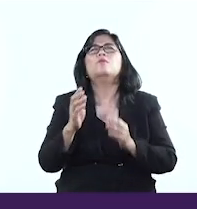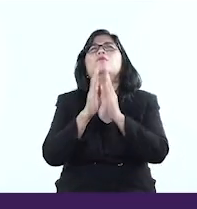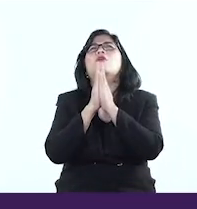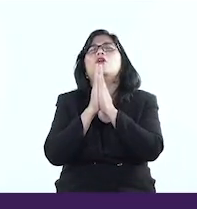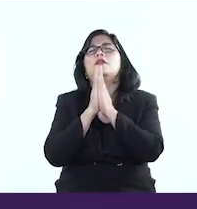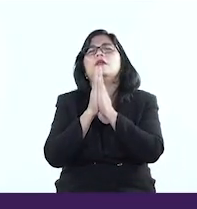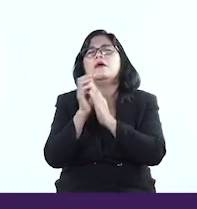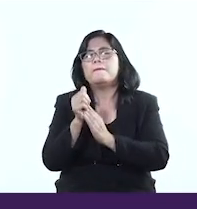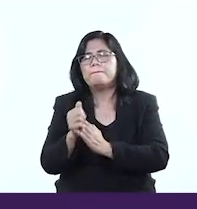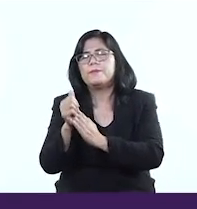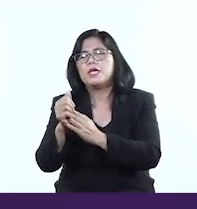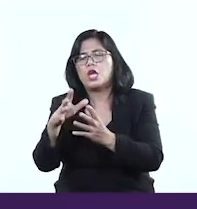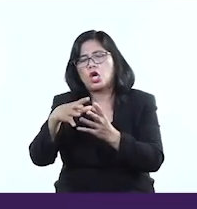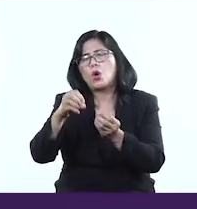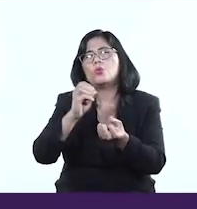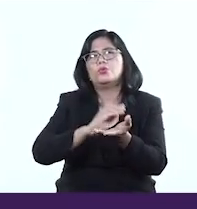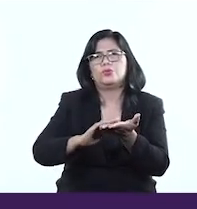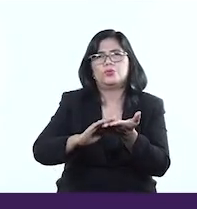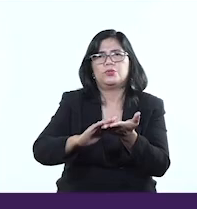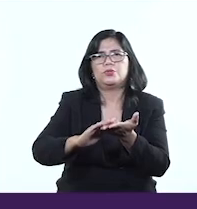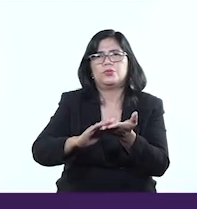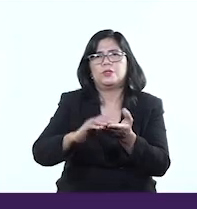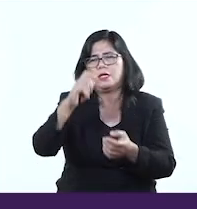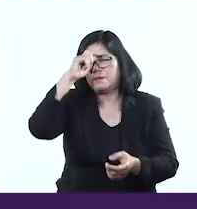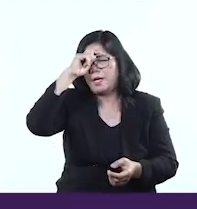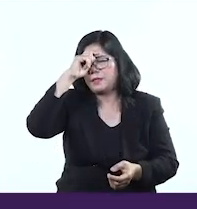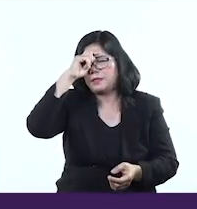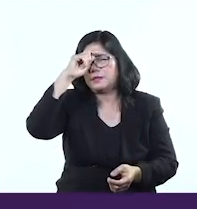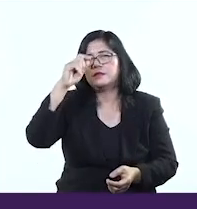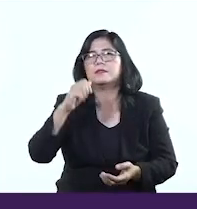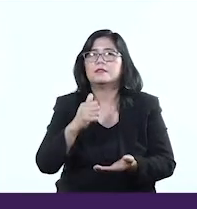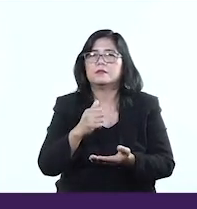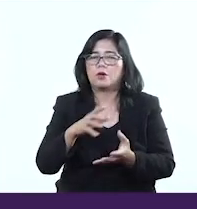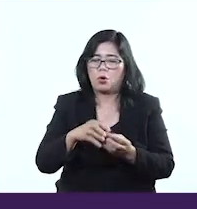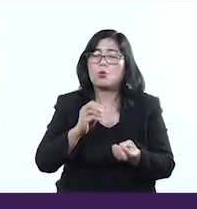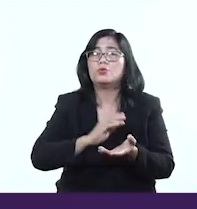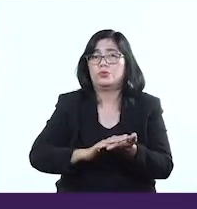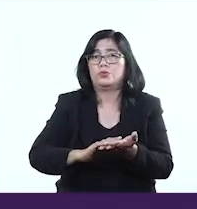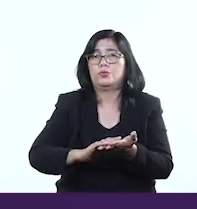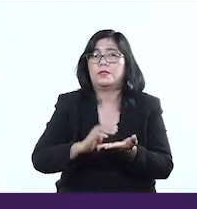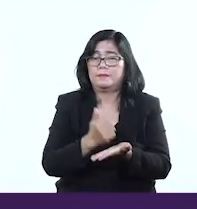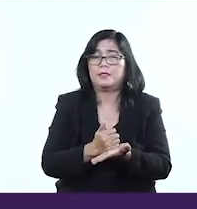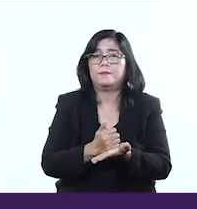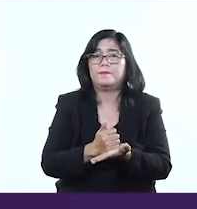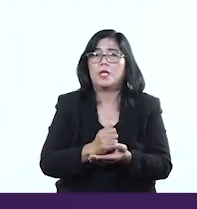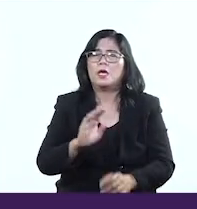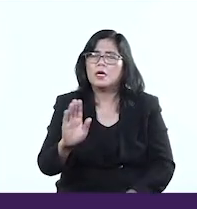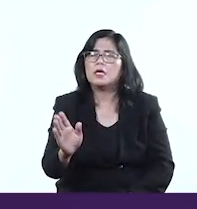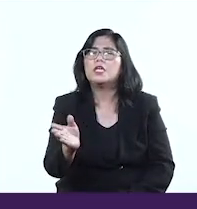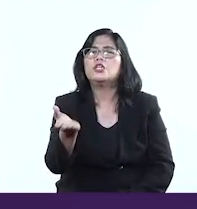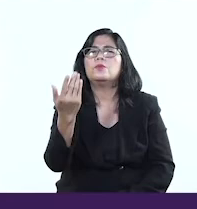dalam hikmat dan kebijaksanaan ini penting Hai live it is not